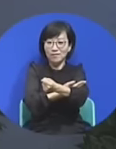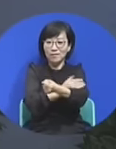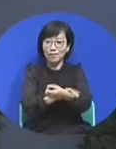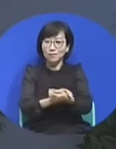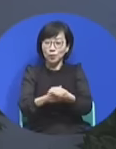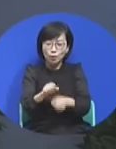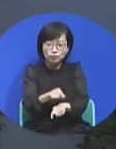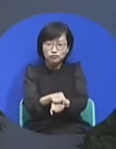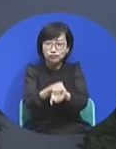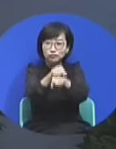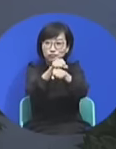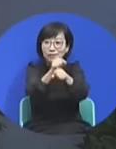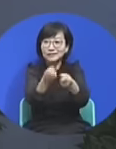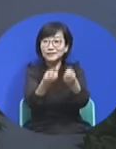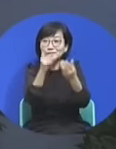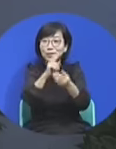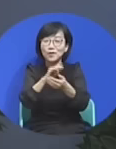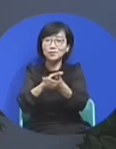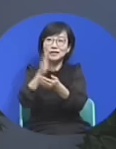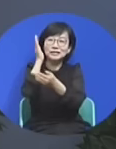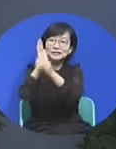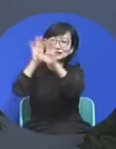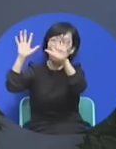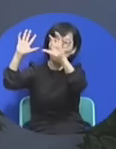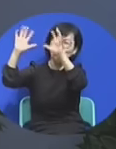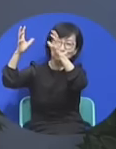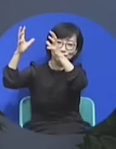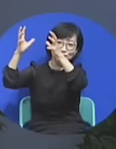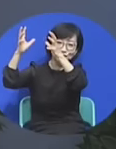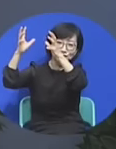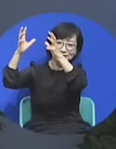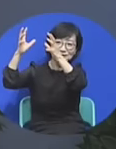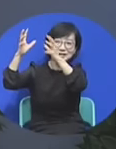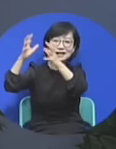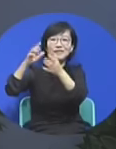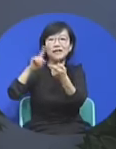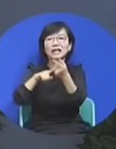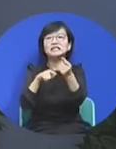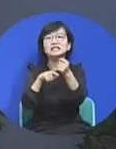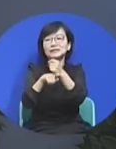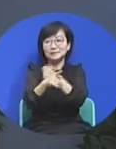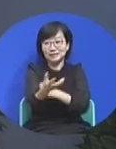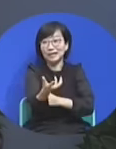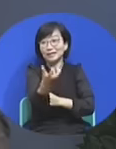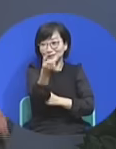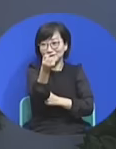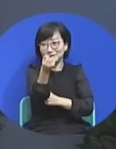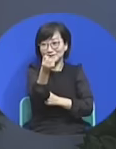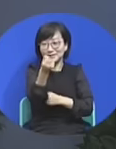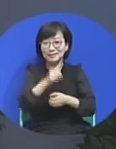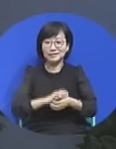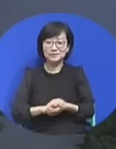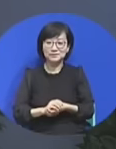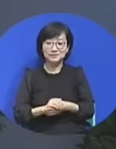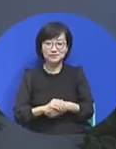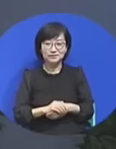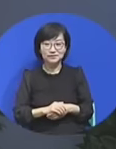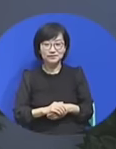Spirit. 수장절은 천국 배경을 의미하는 겁니다. Ingathering speaks about the background of heaven. 여러분이 나중에